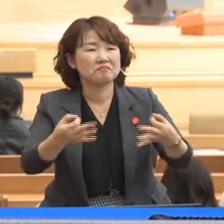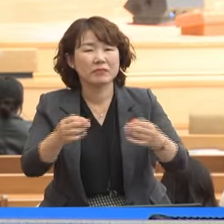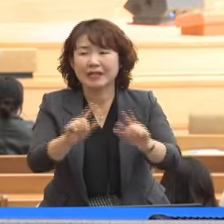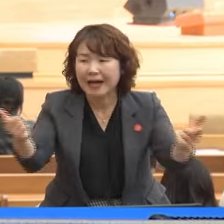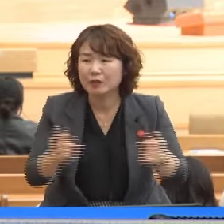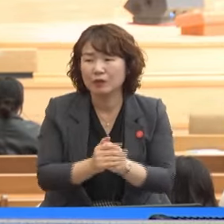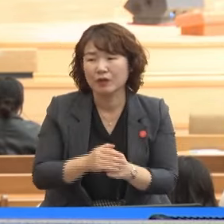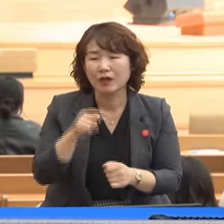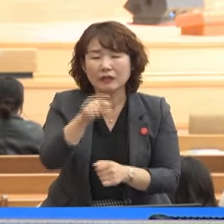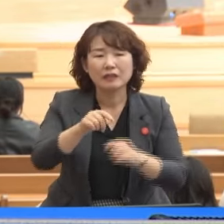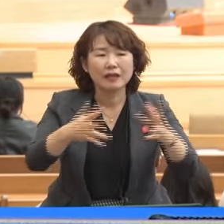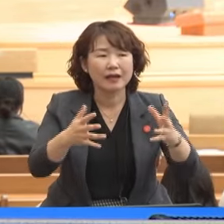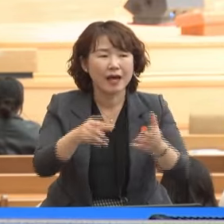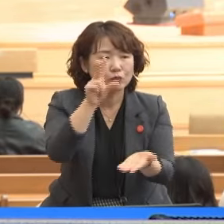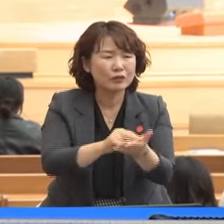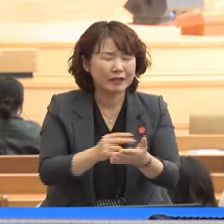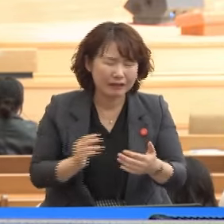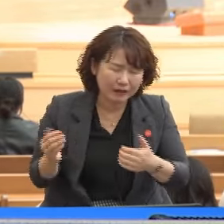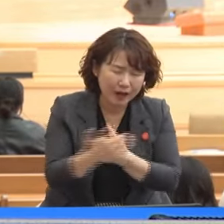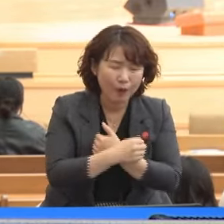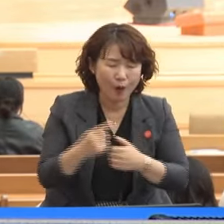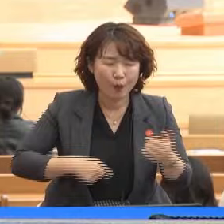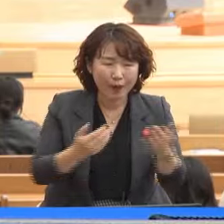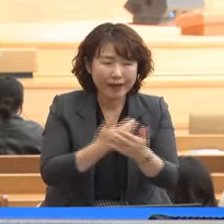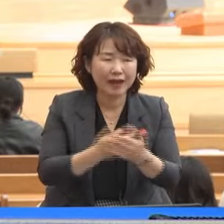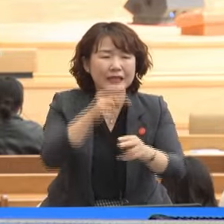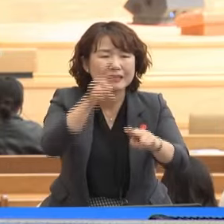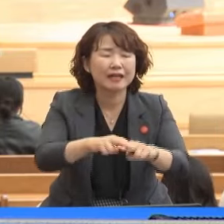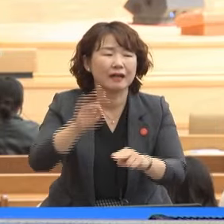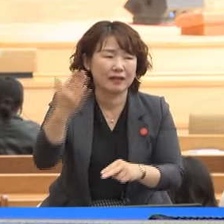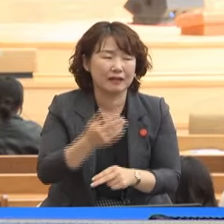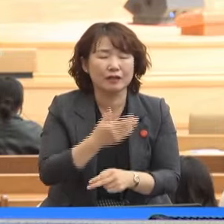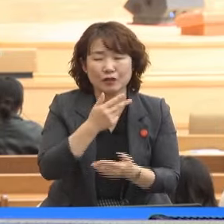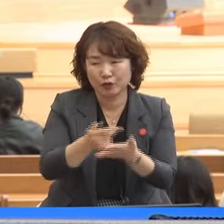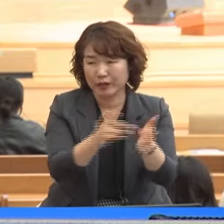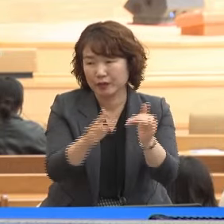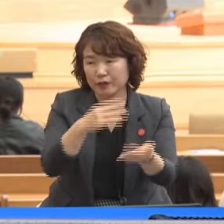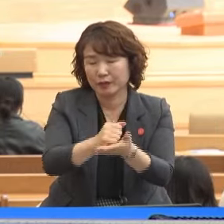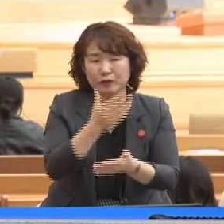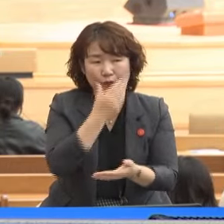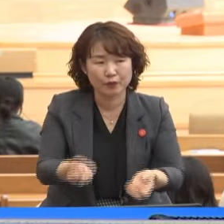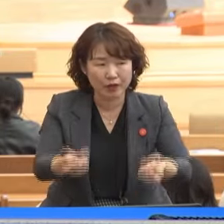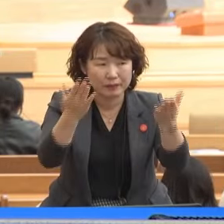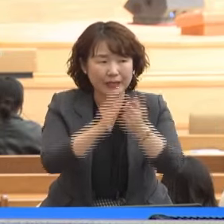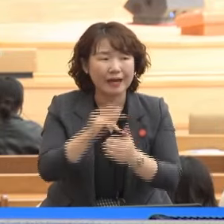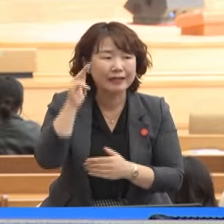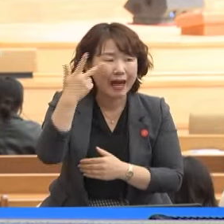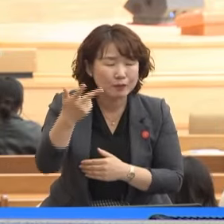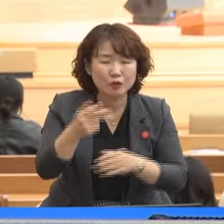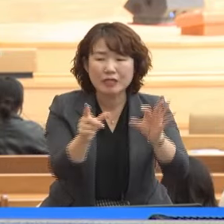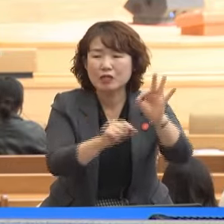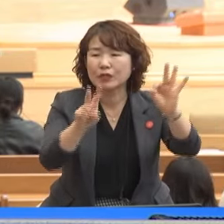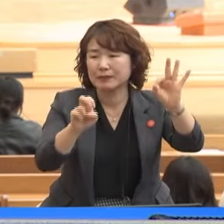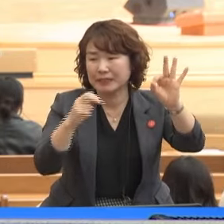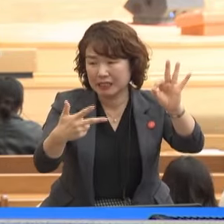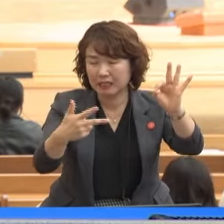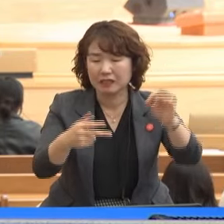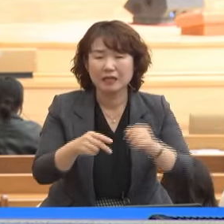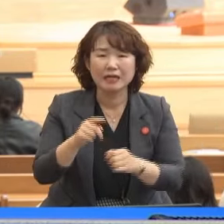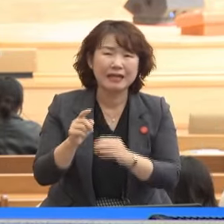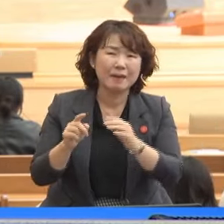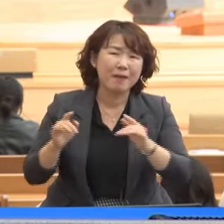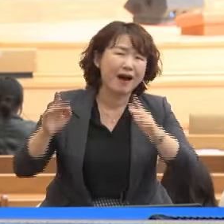끌어안고 회개하는 자리가 될 수 있기를 주 예수 이름으로 축원합니다. 그래서 다음 주일날 그날 주일날